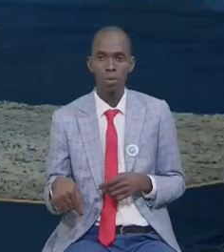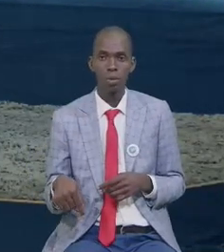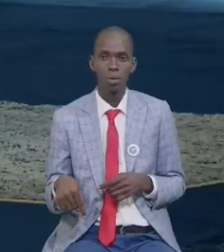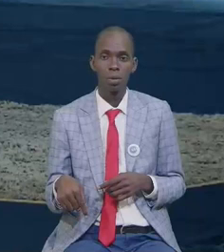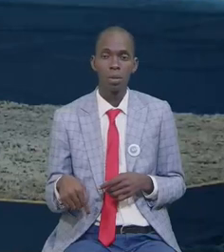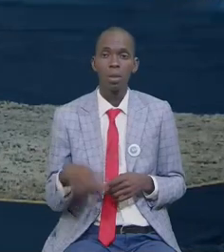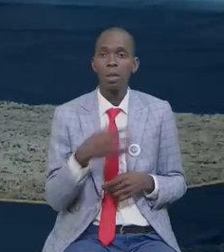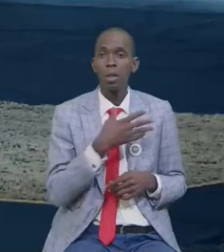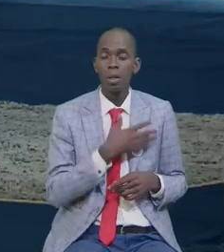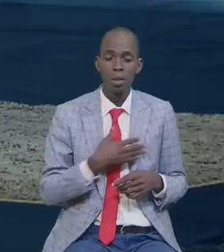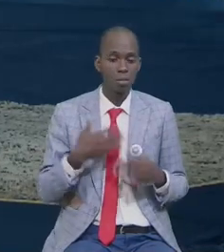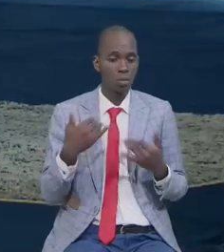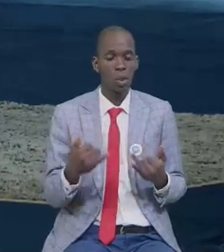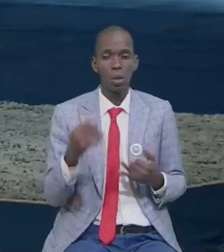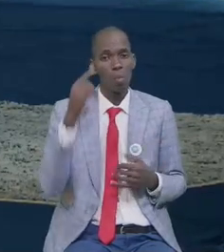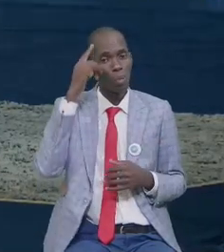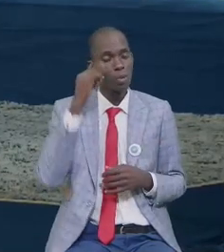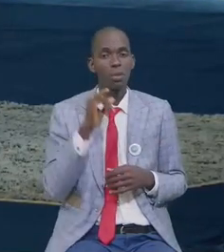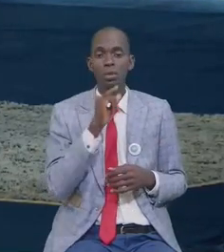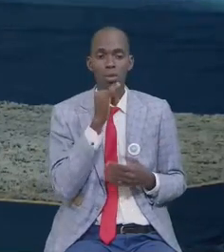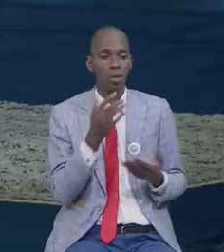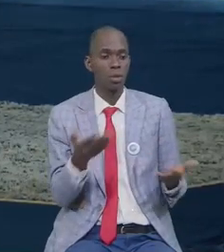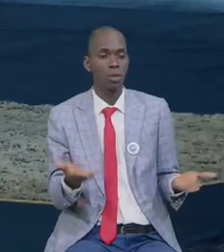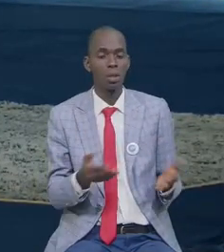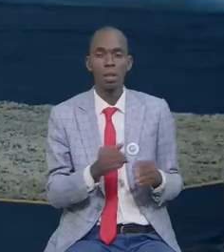Moïse n'est même plus disponible.